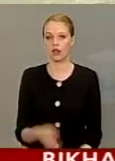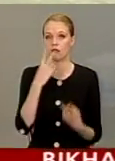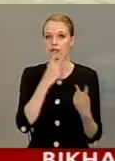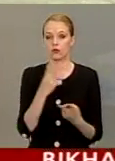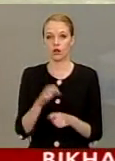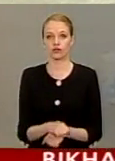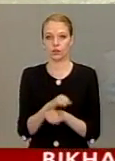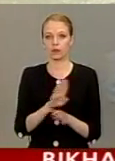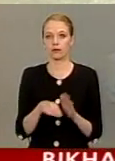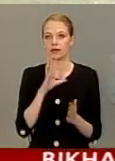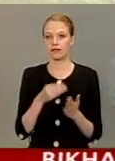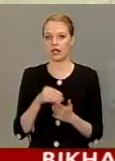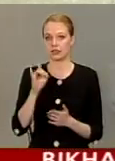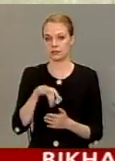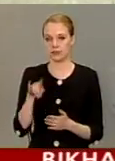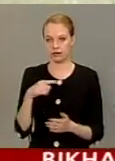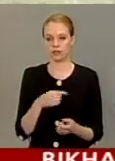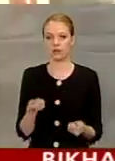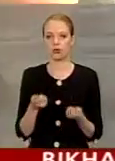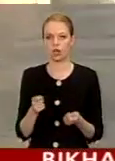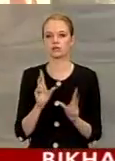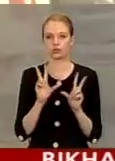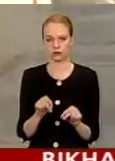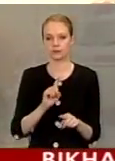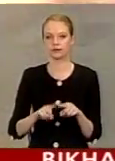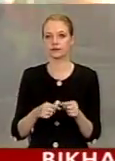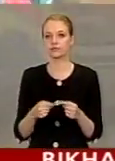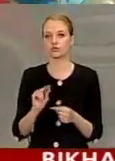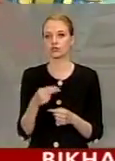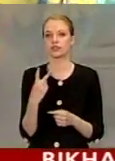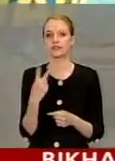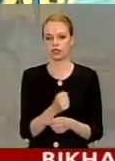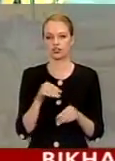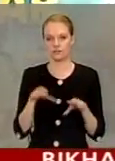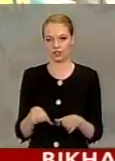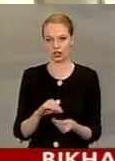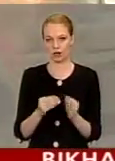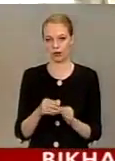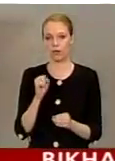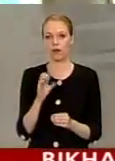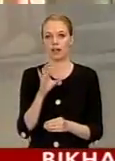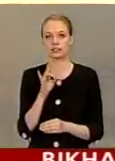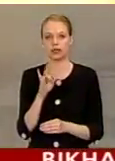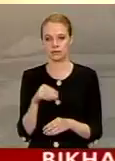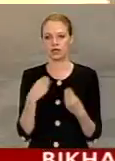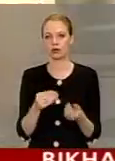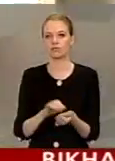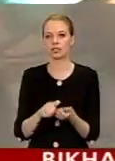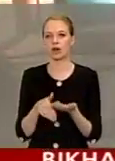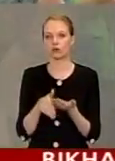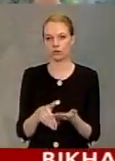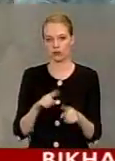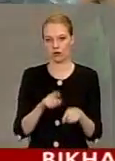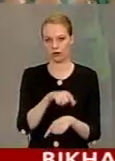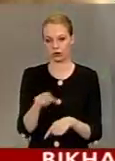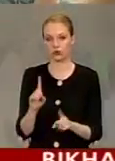Побачивши пікет під власними вікнами, урядники поспіхом пообіцяли, що найбільше за 2 тижні вирішать проблему, а у серпні нададуть матеріальну допомогу